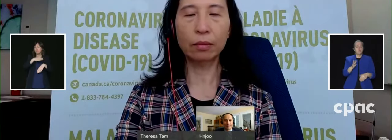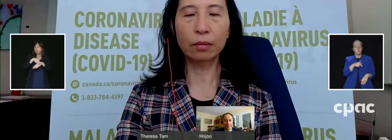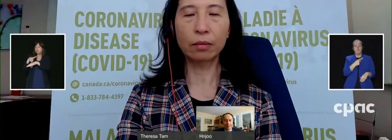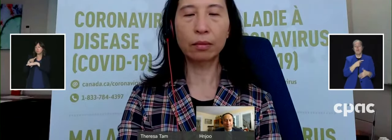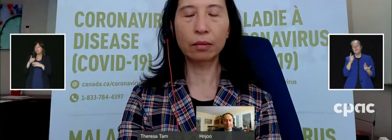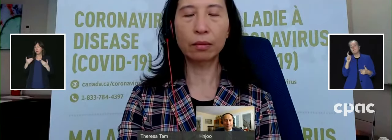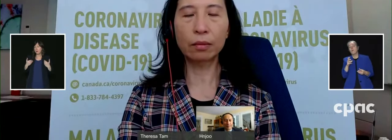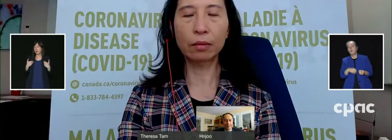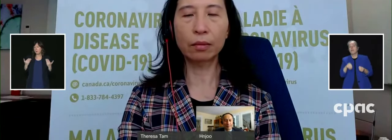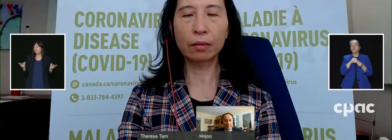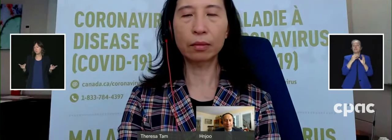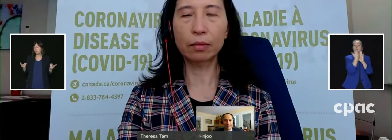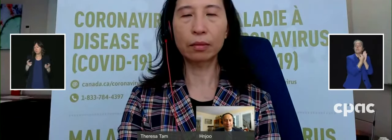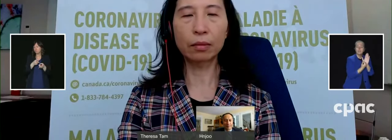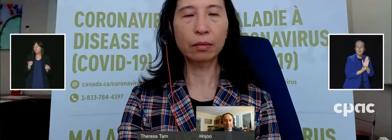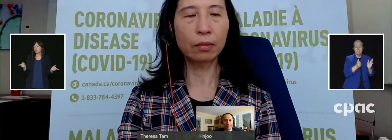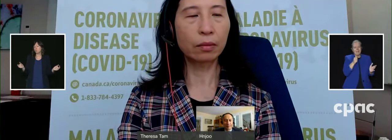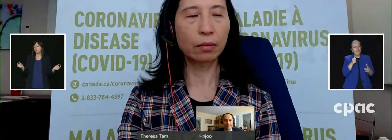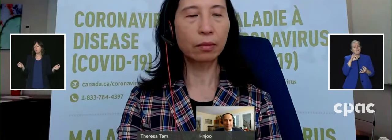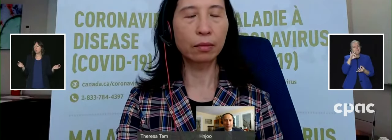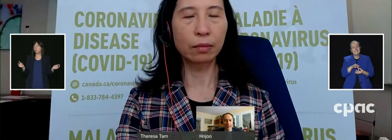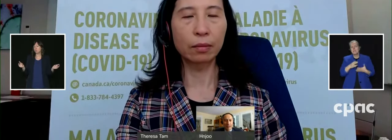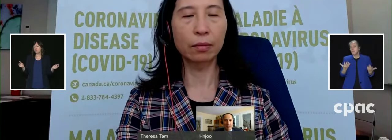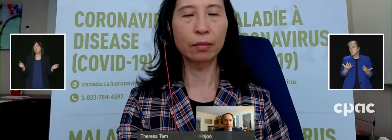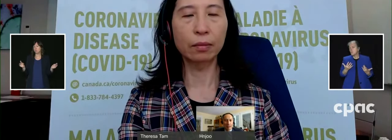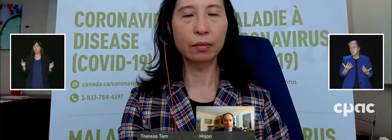dire qu'il faut en faire plus?